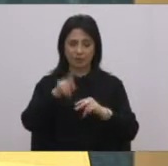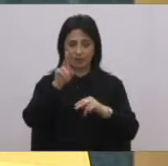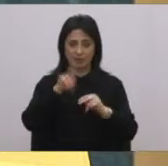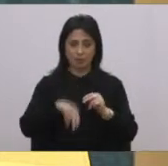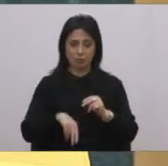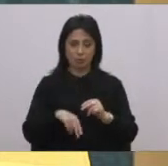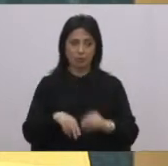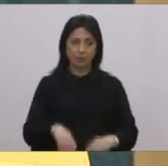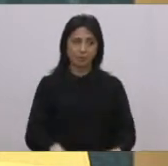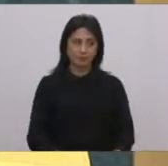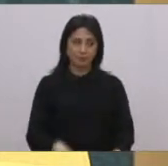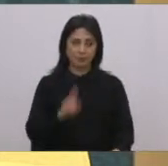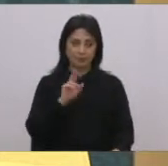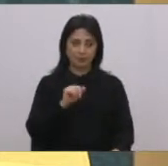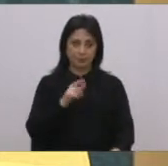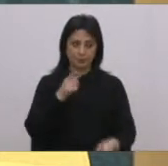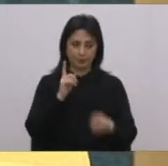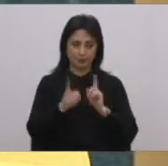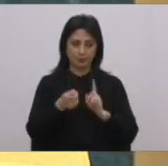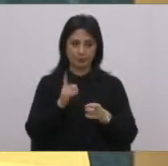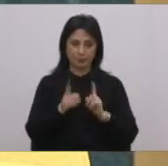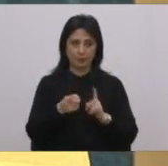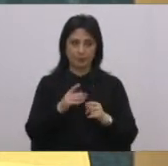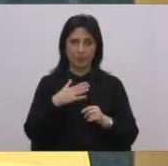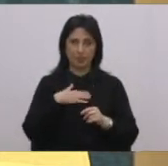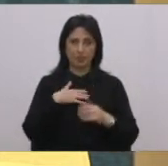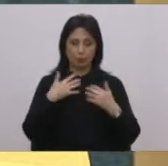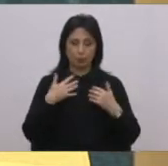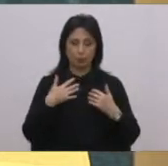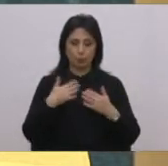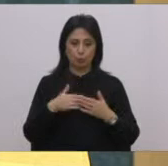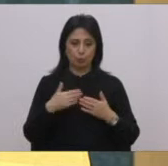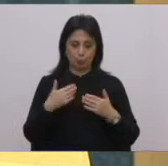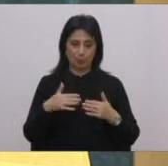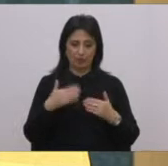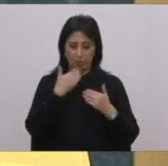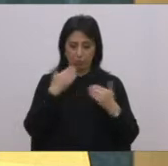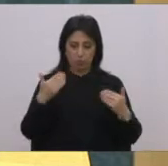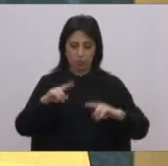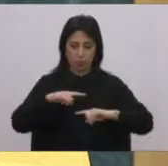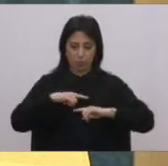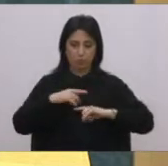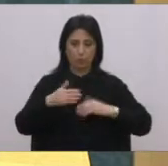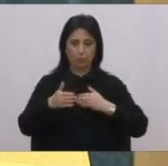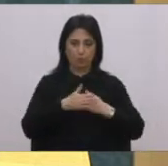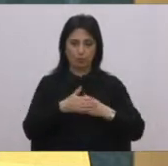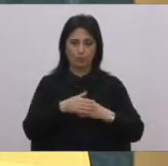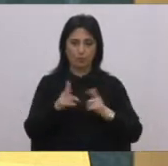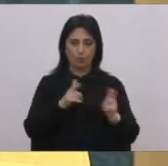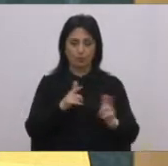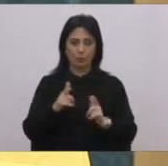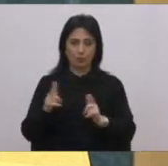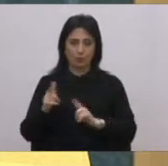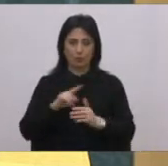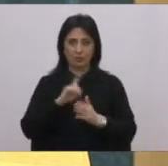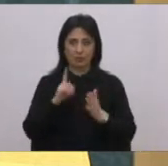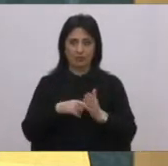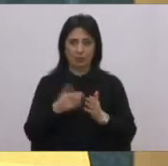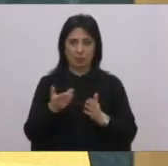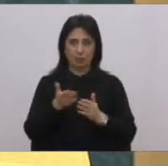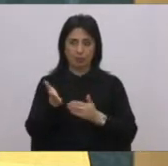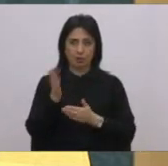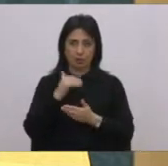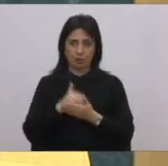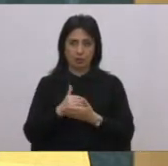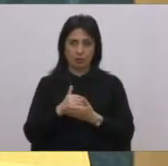dasruleba da realurat chven ukve ase vtkvat bolo fazashi vart im mosamzadebeli sakitkhebis, romlis